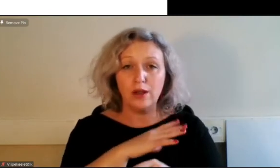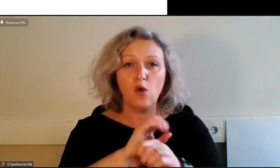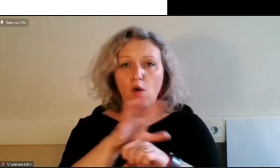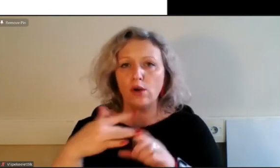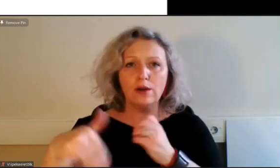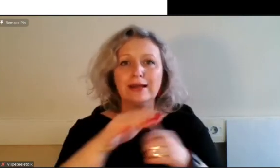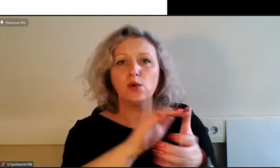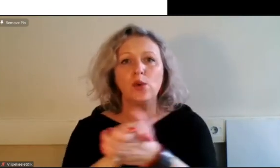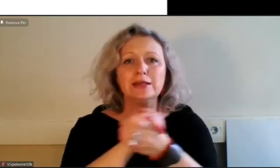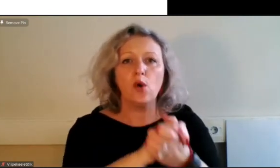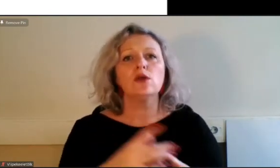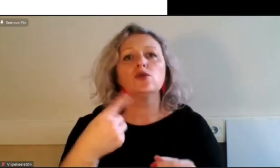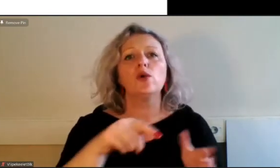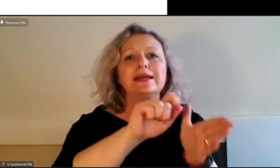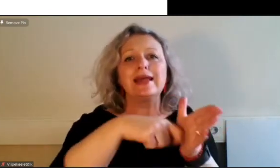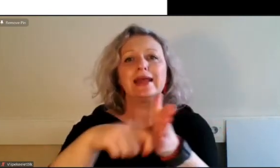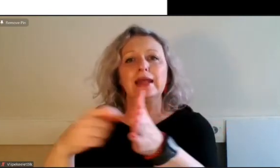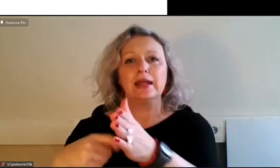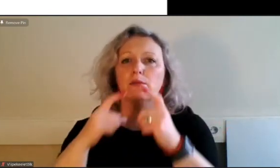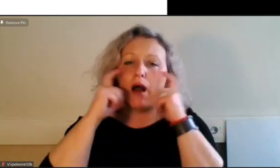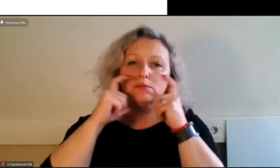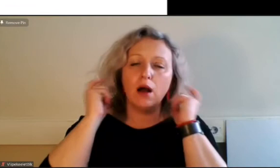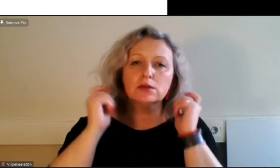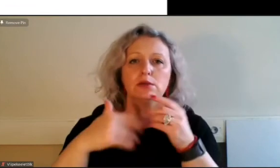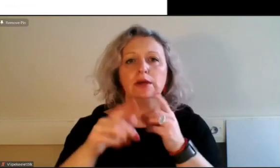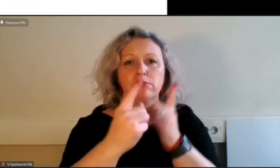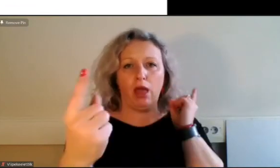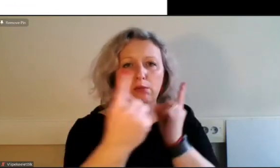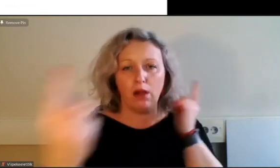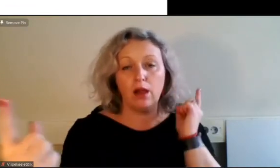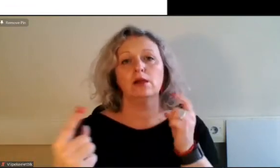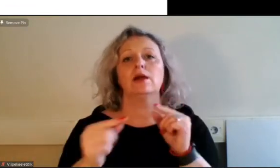nad saavad ilusa üpris kõrge ja üpris ühtlase kaitse.